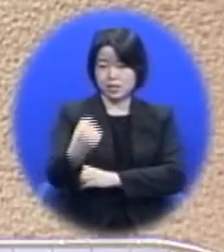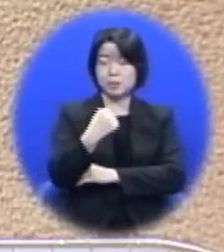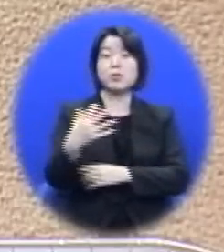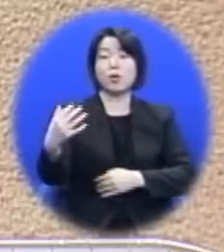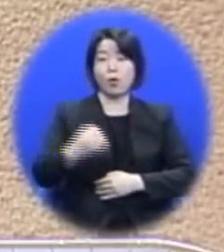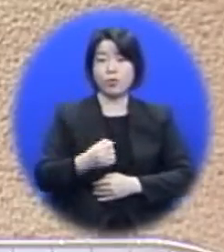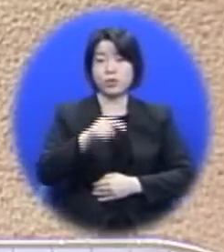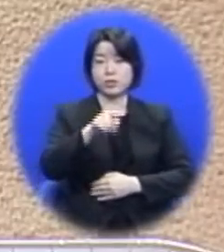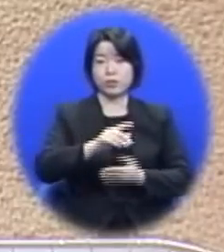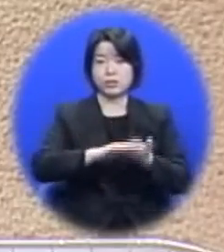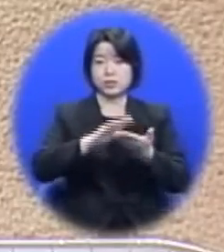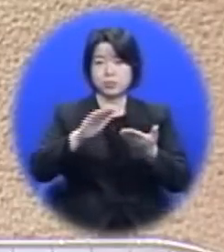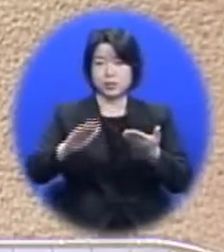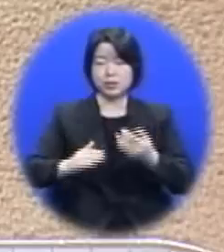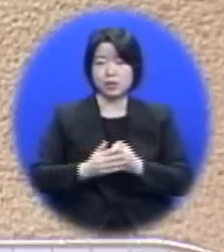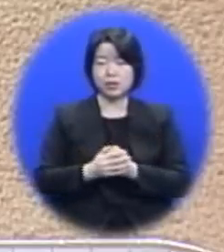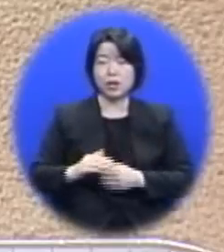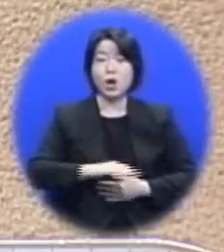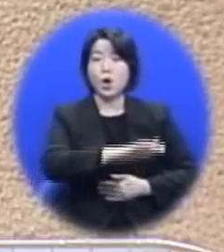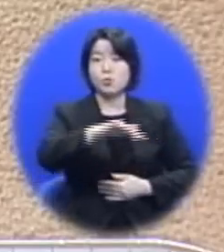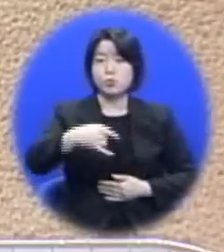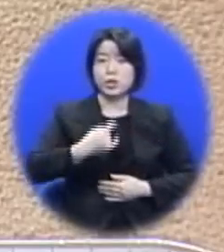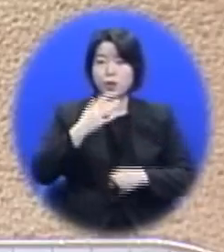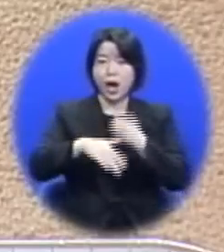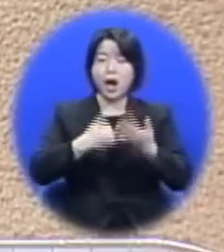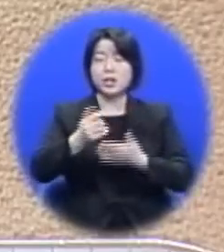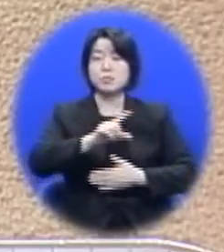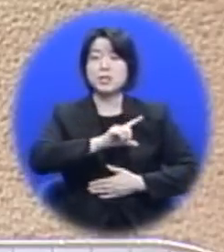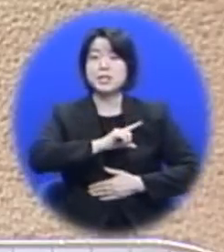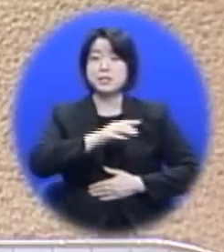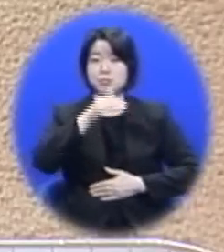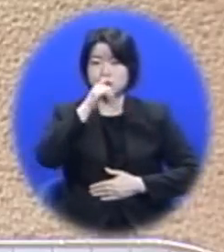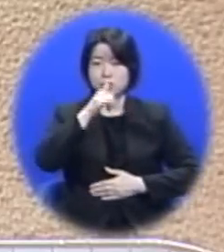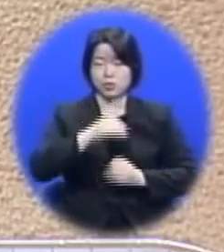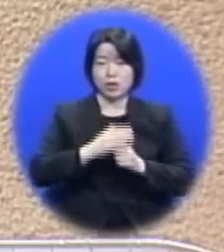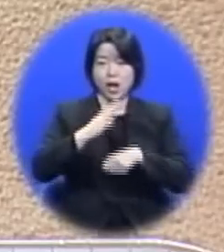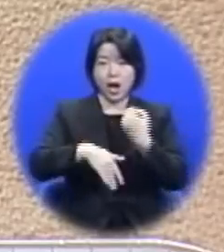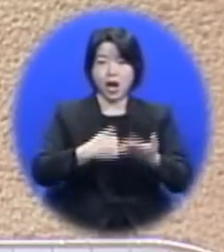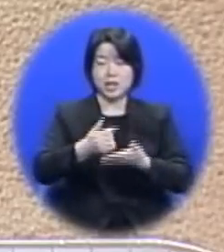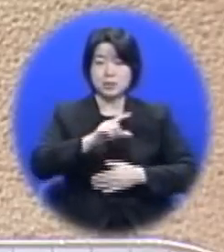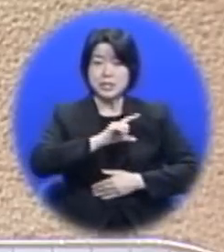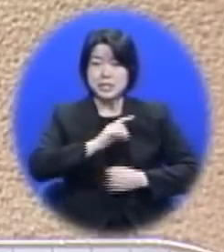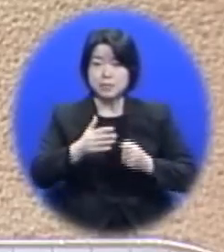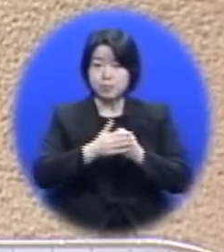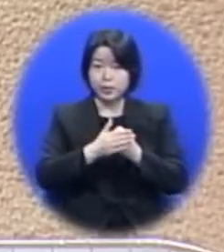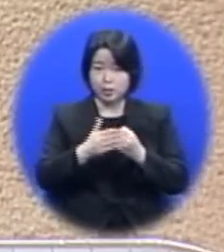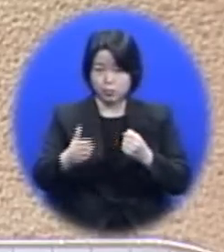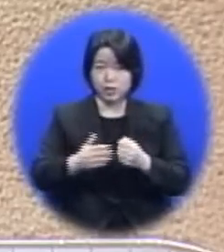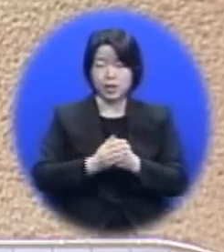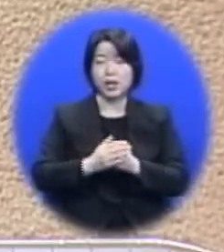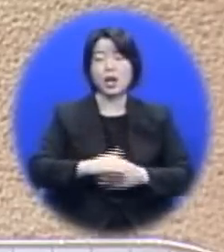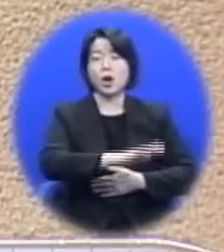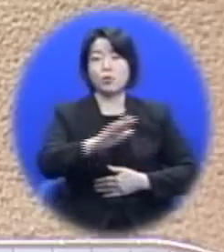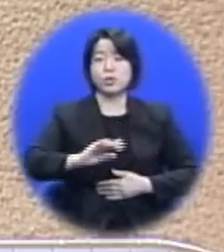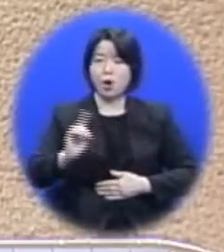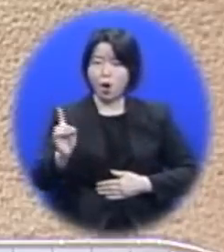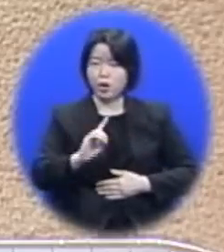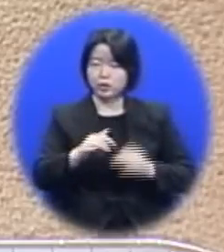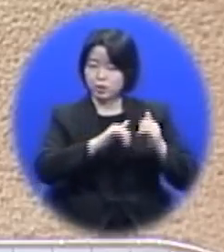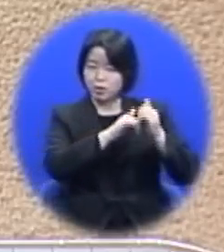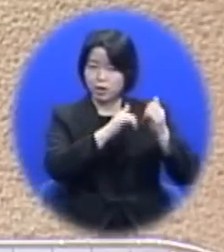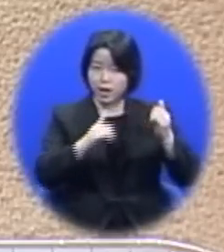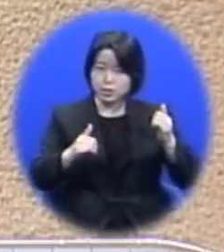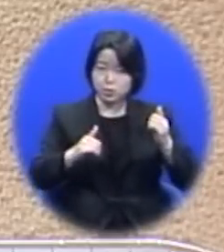거예요. 우리에게는 하나님의 이름이 있습니다. 하나님의 이름 때문에 우리는 어떤